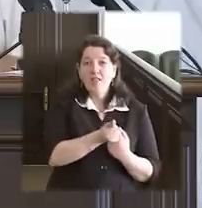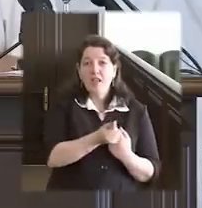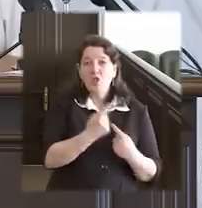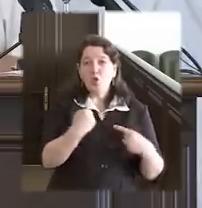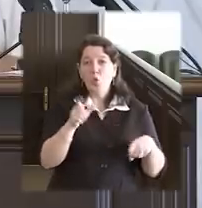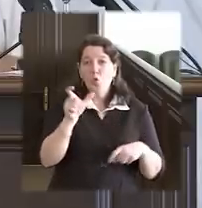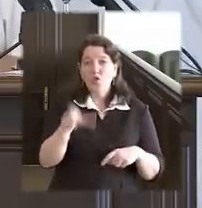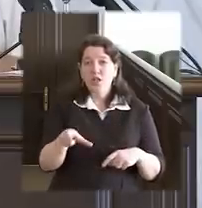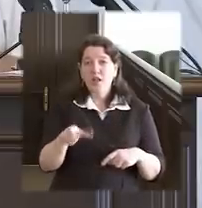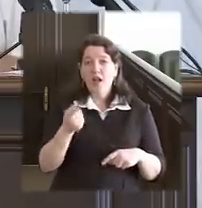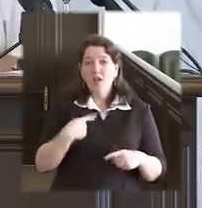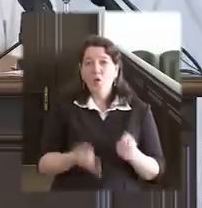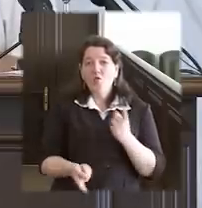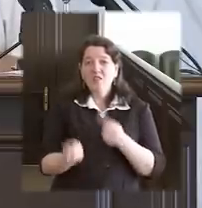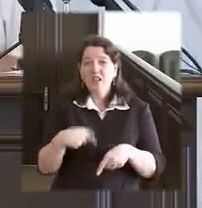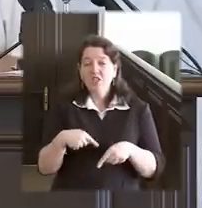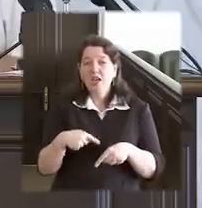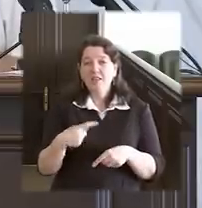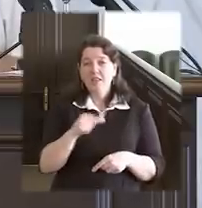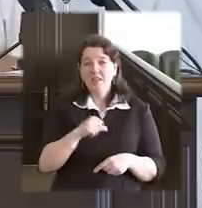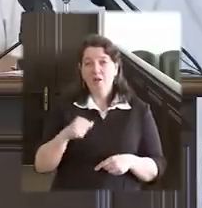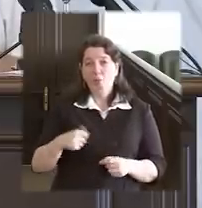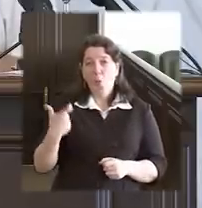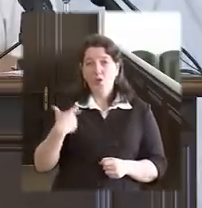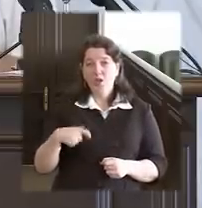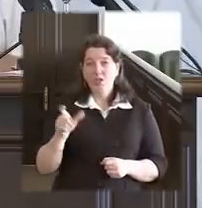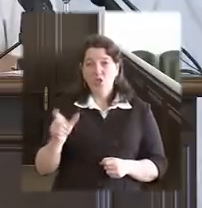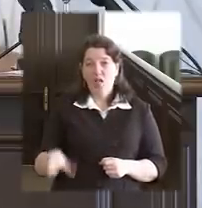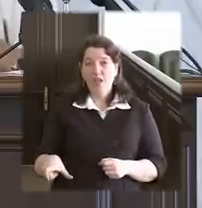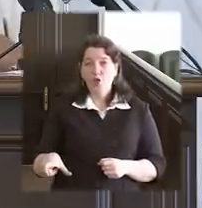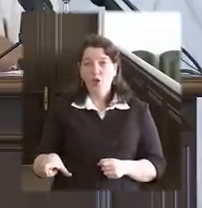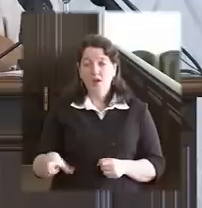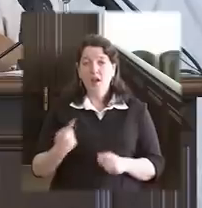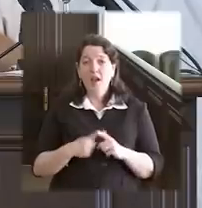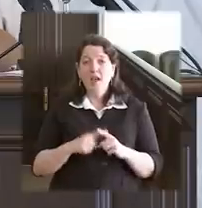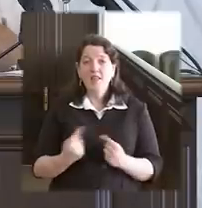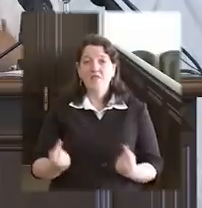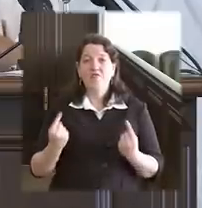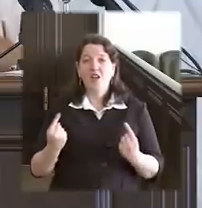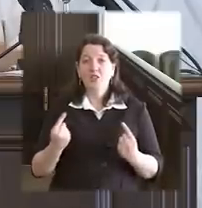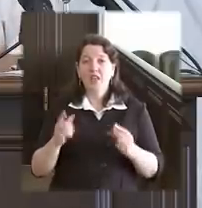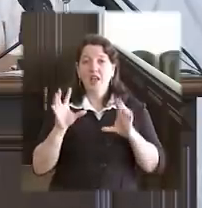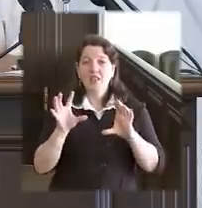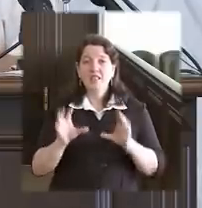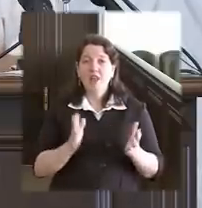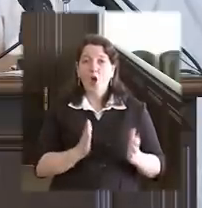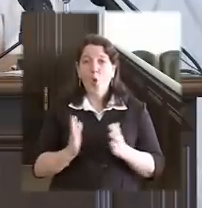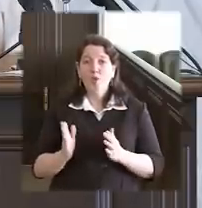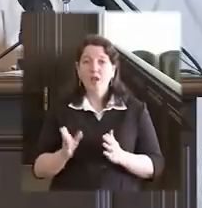прежде всего самого человека. Нужно вот это... Это один из важнейших